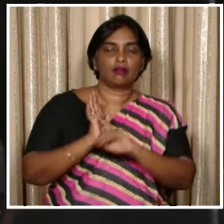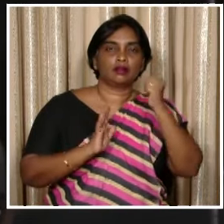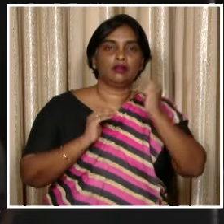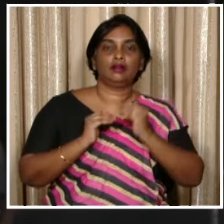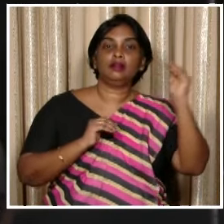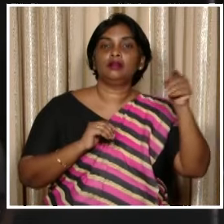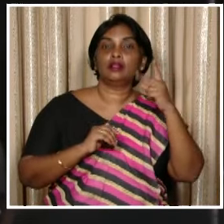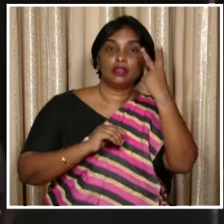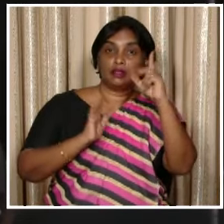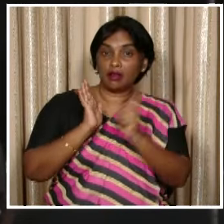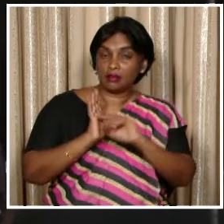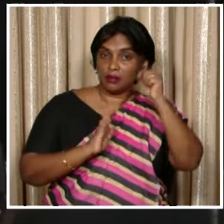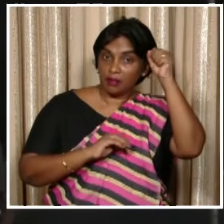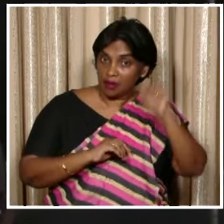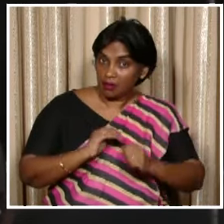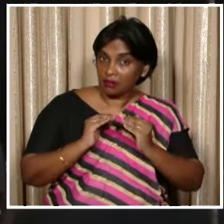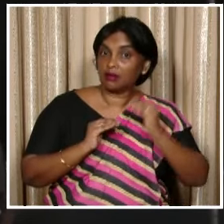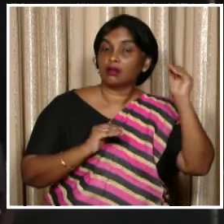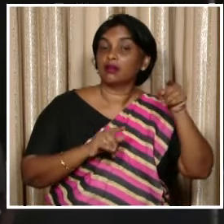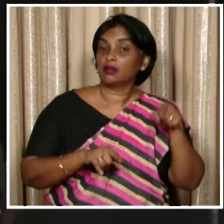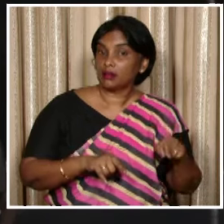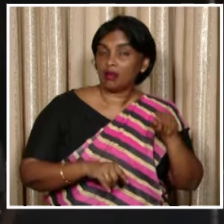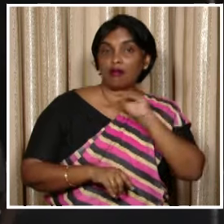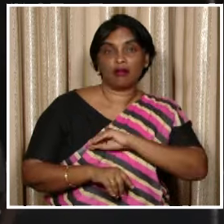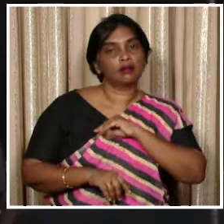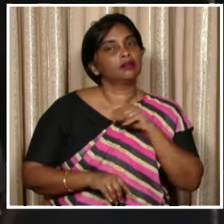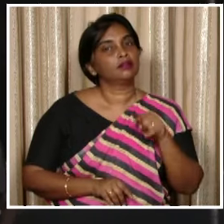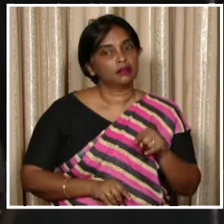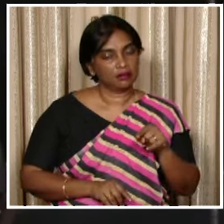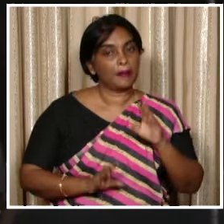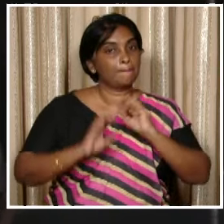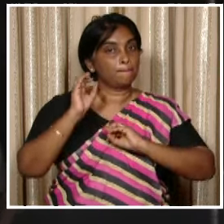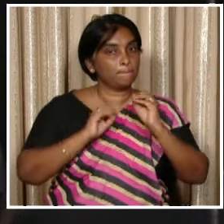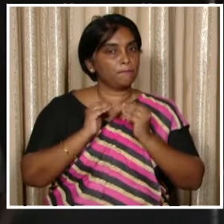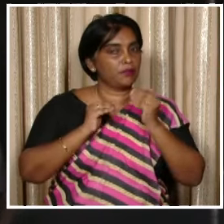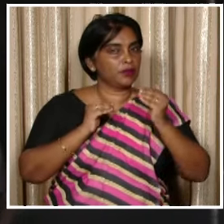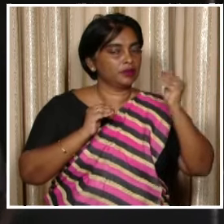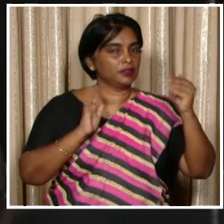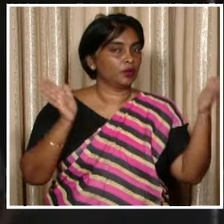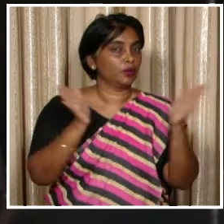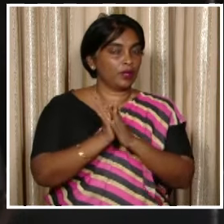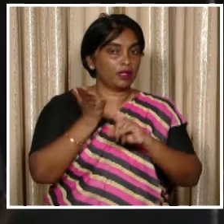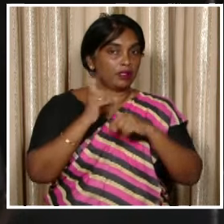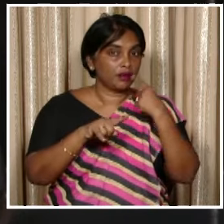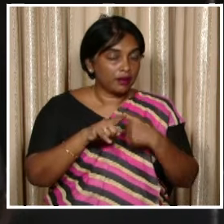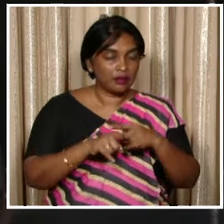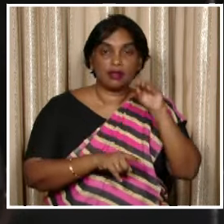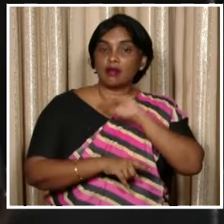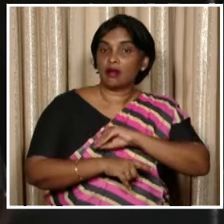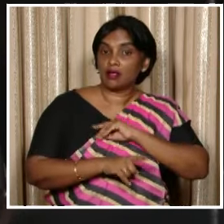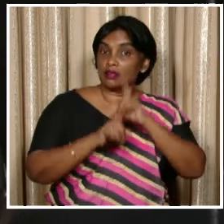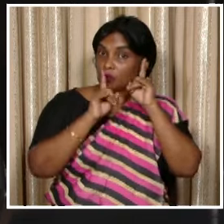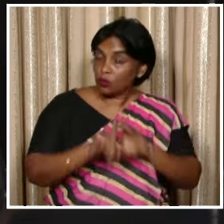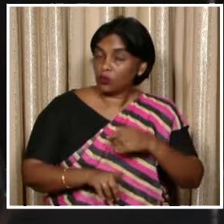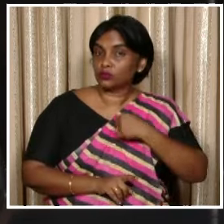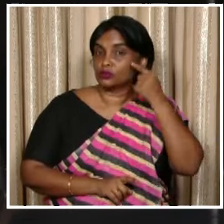යනවා. 250,000ට ගියොත් එහෙම ඔය තියෙන ආදායම් ප්‍රතිශතවලට බද්ධ එකතු කරොතින් එහෙම ආදායමක් හැටියට